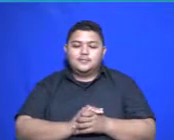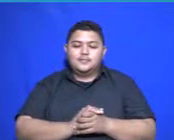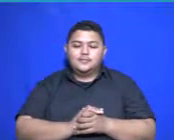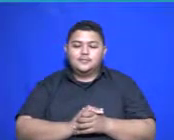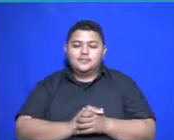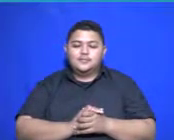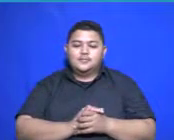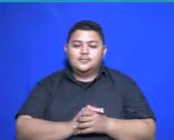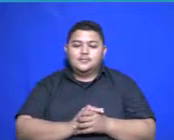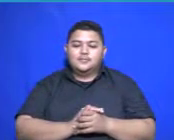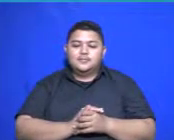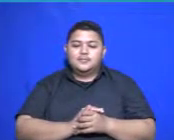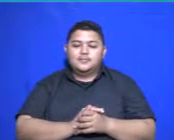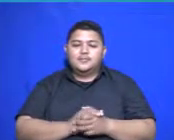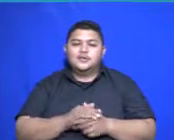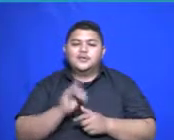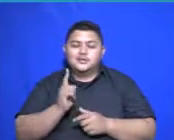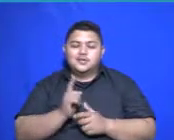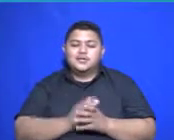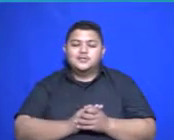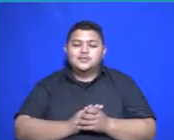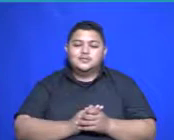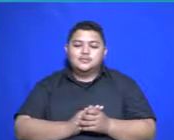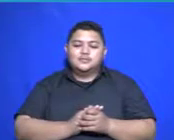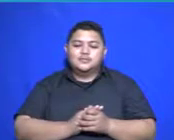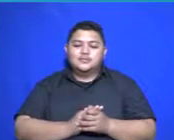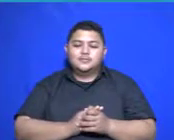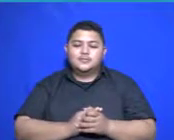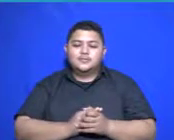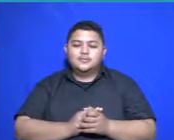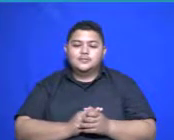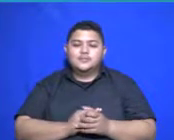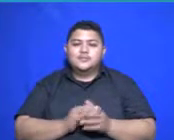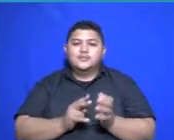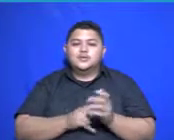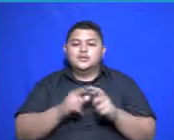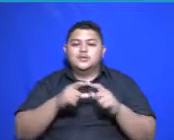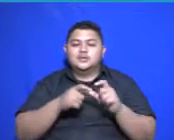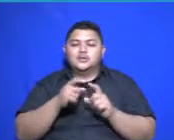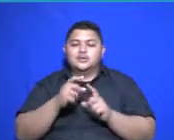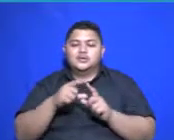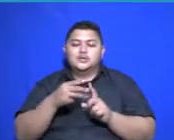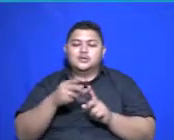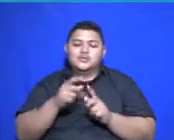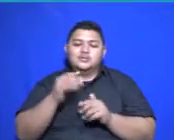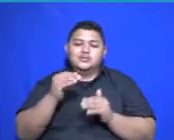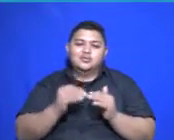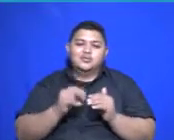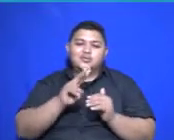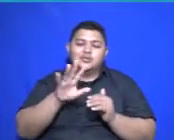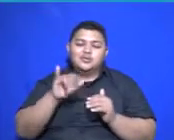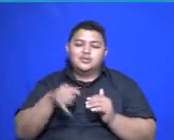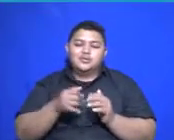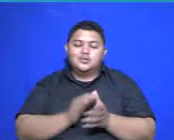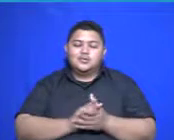itu masih ada nasabah yang pinjam di bawah 25 juta